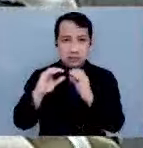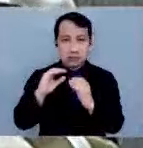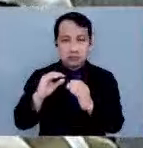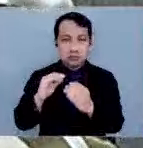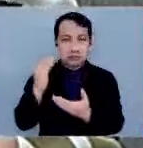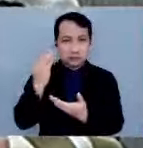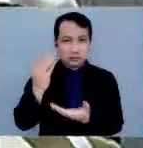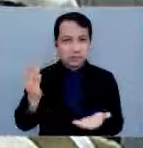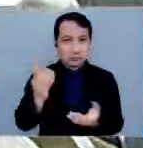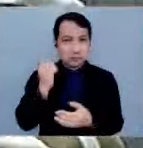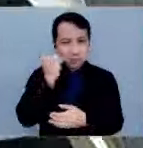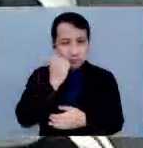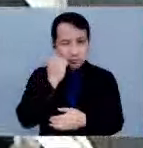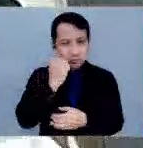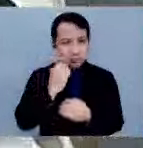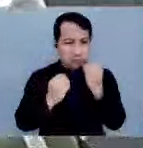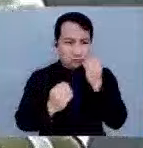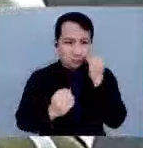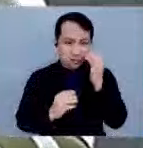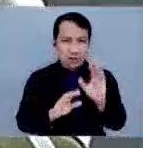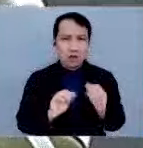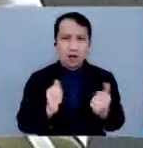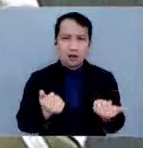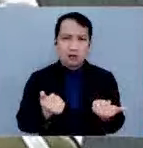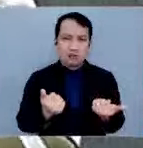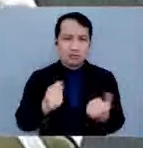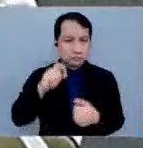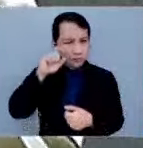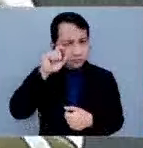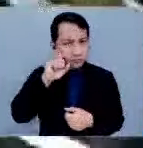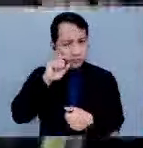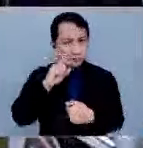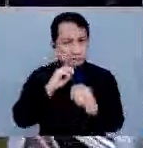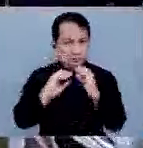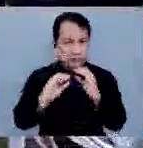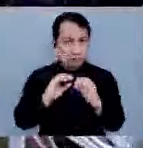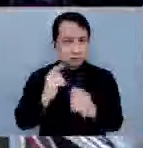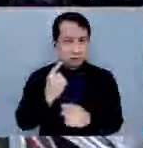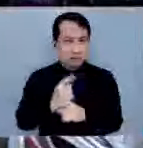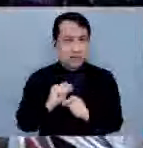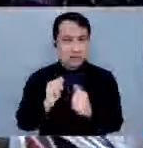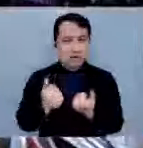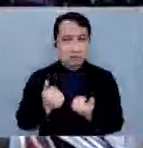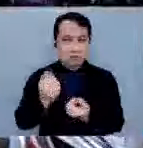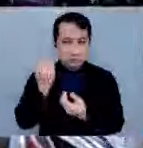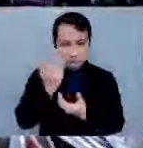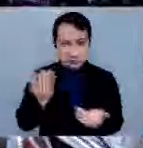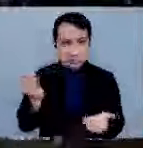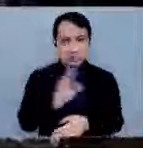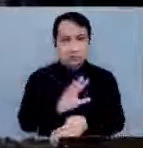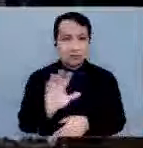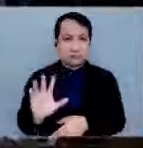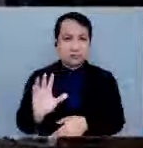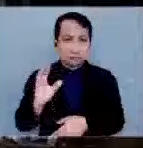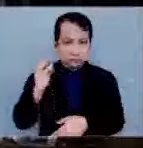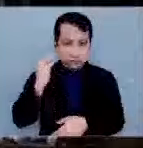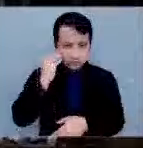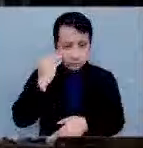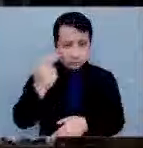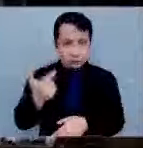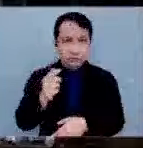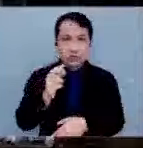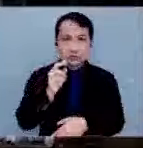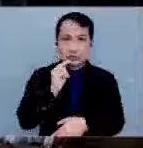everyday things at home, how can you go to sexuality communication? Nagbabalita mula sa frontline, Mon